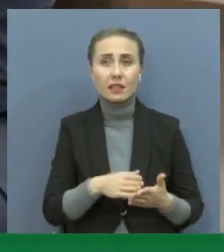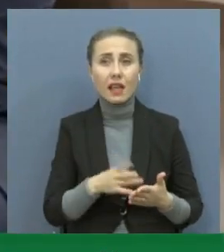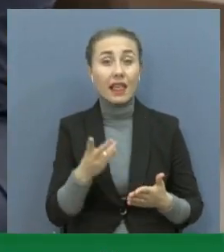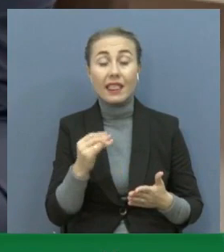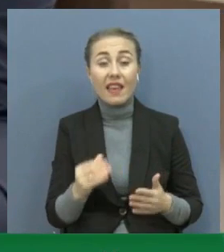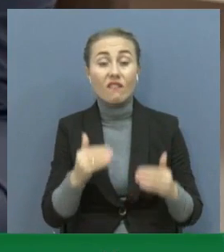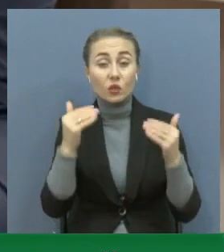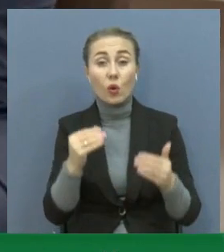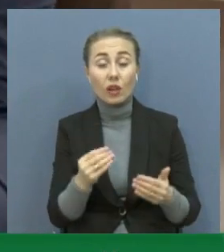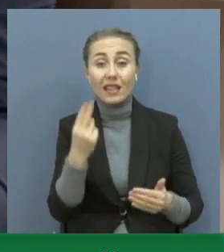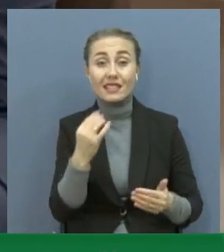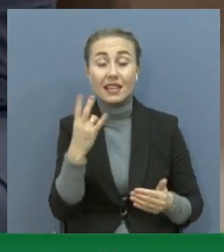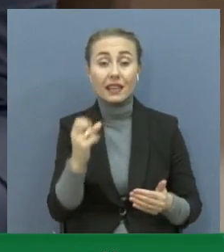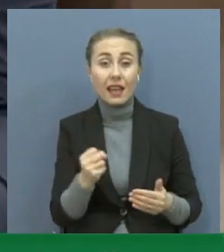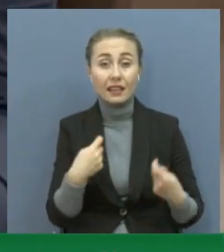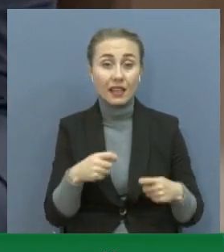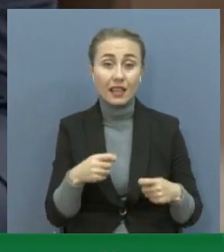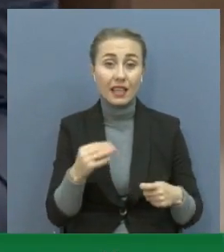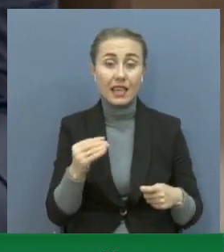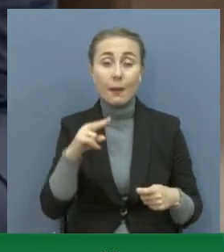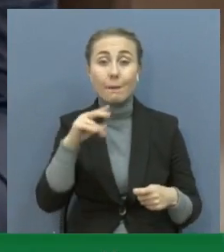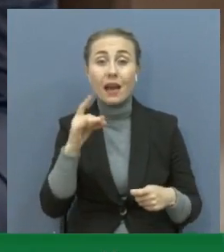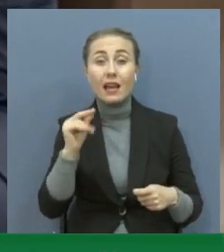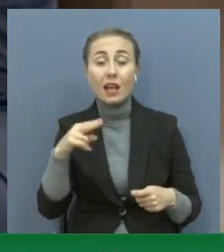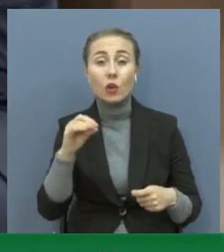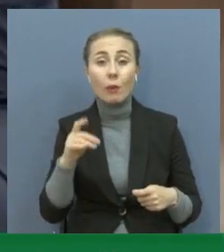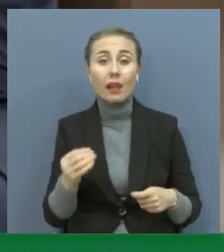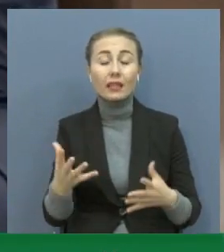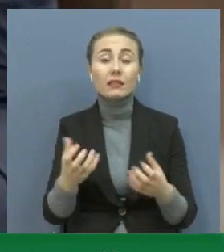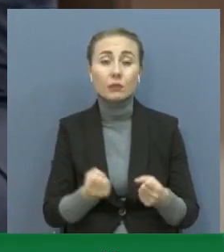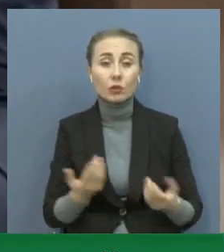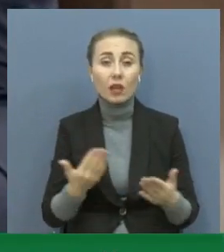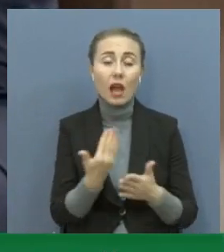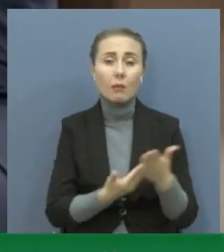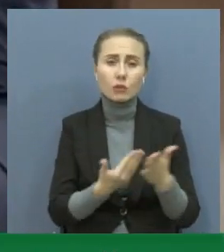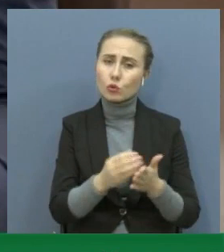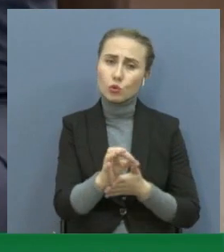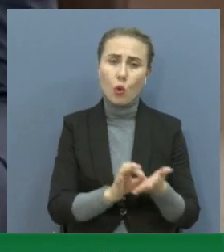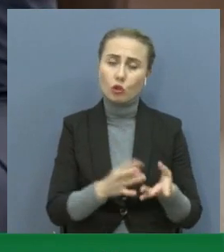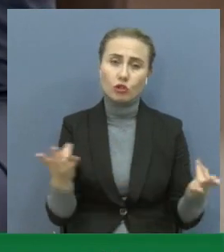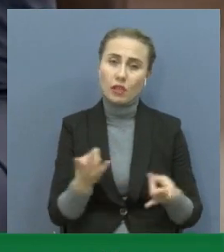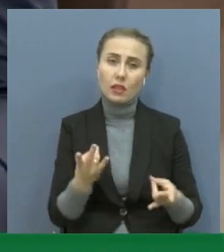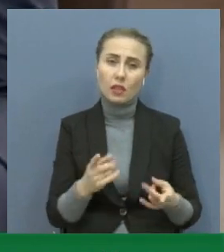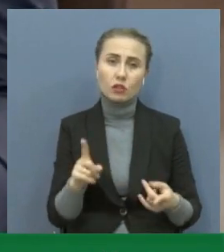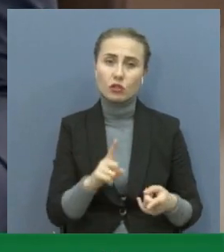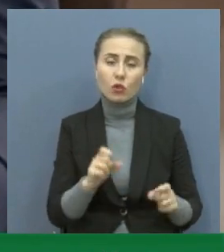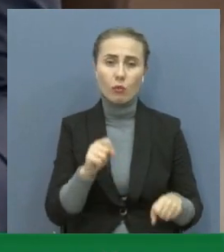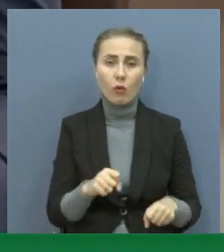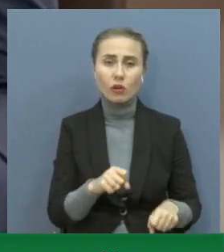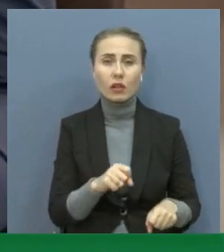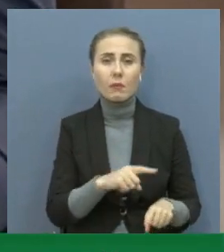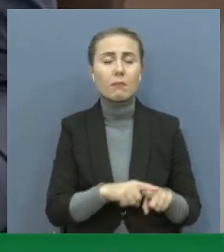невысокой ценой за товар, либо предоплату, которые они берут за это. Я объясняю срочностью, то, что они могут доставить в короткие